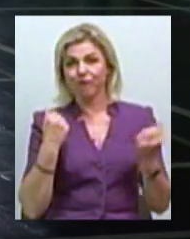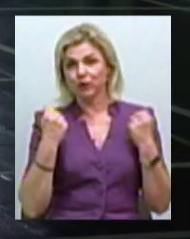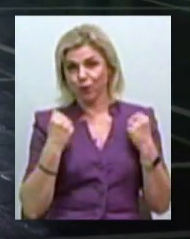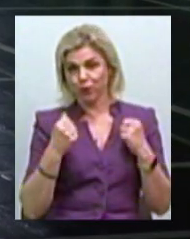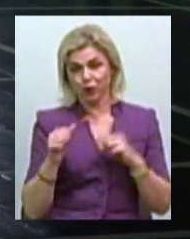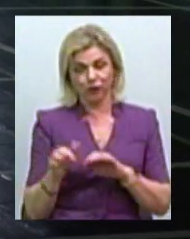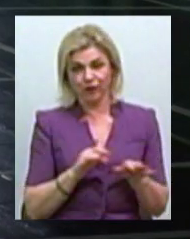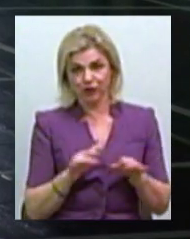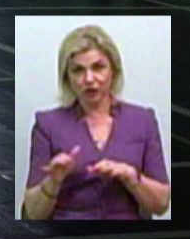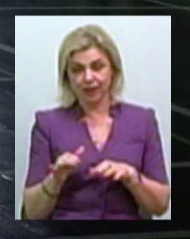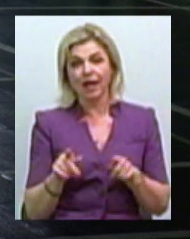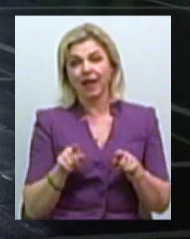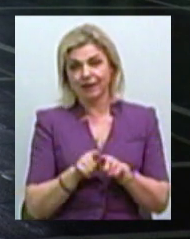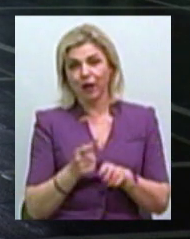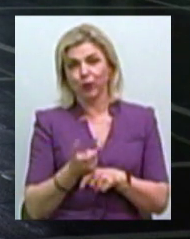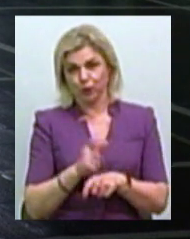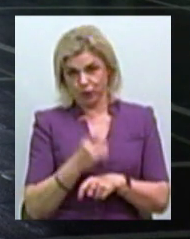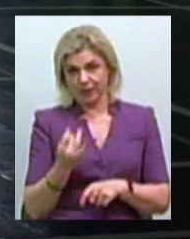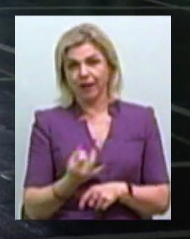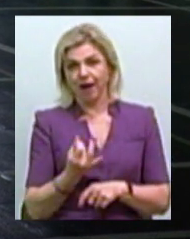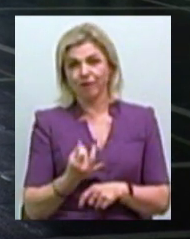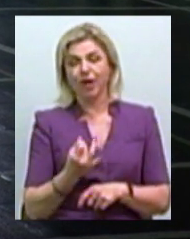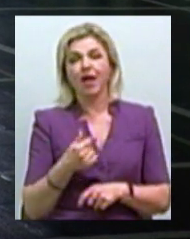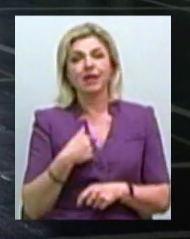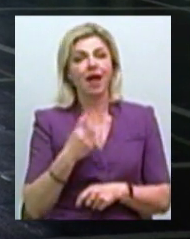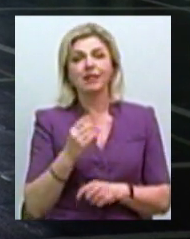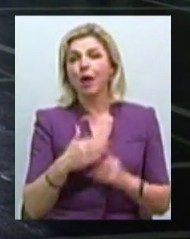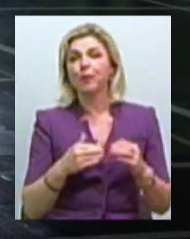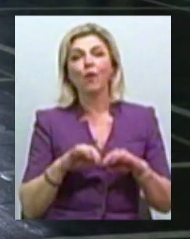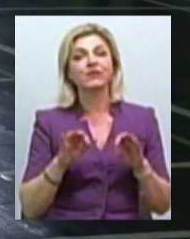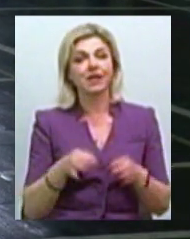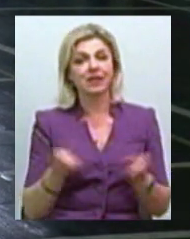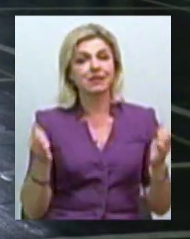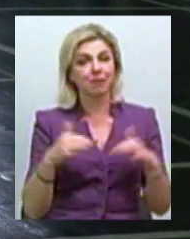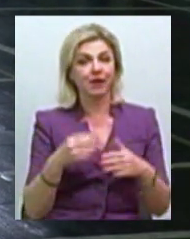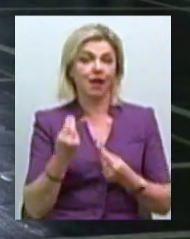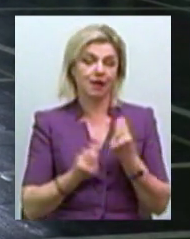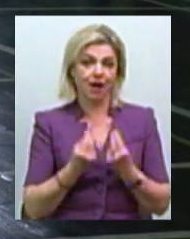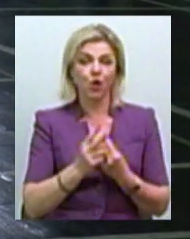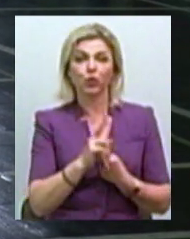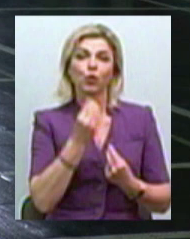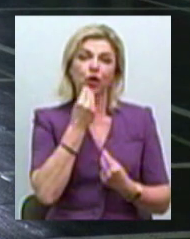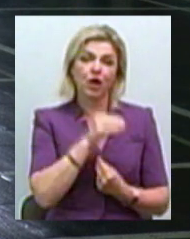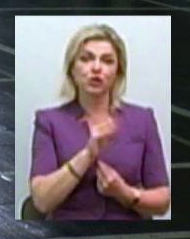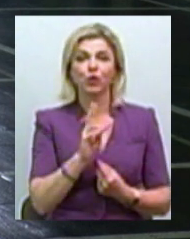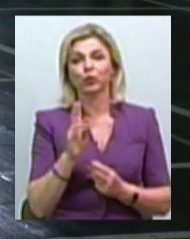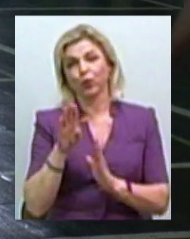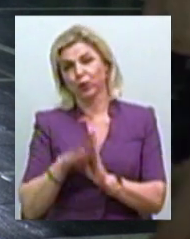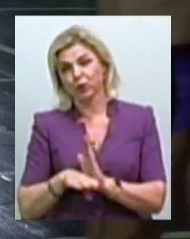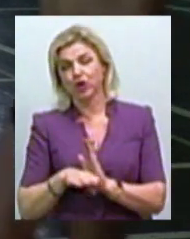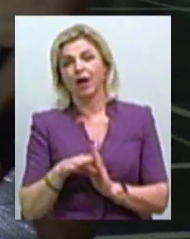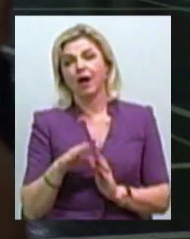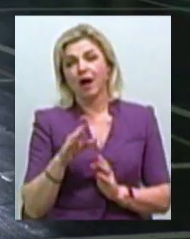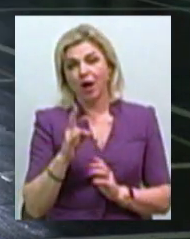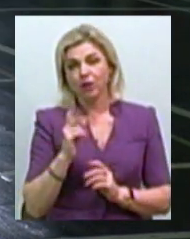Спільний фізкультурний рух – таке дуже цікаво. Якби не професіонали збираються і грають. Хтось трохи краще, хтось трохи гірше десь.